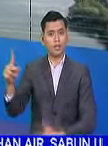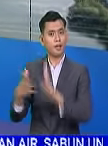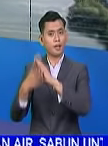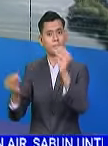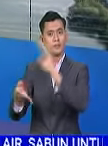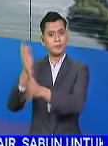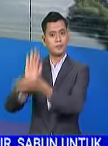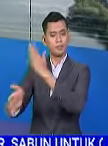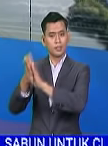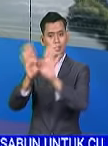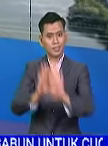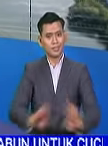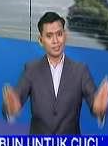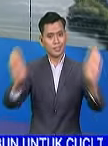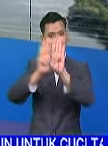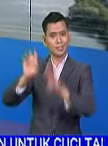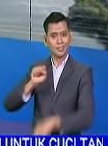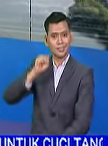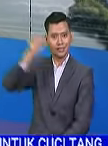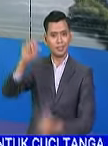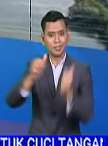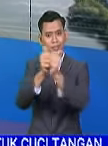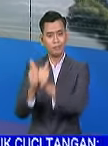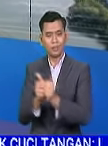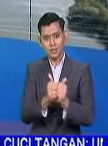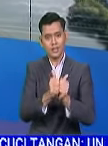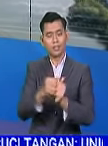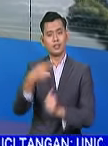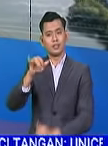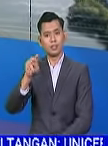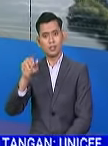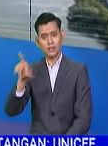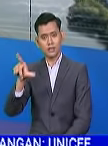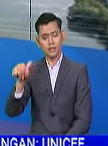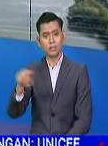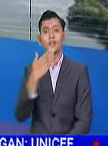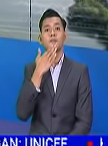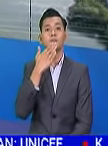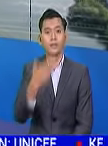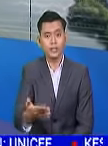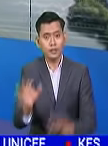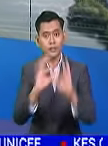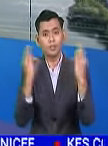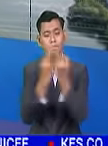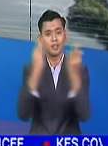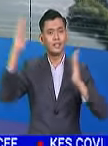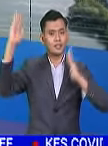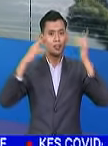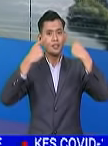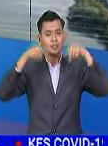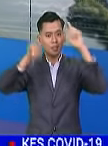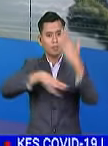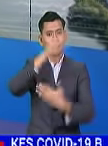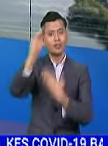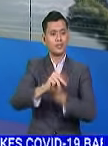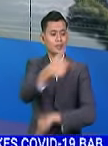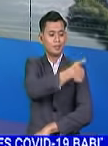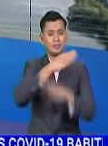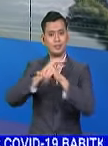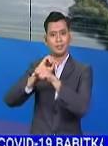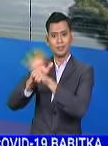Sekian perkembangan dari Negeri di Bawah Bayu bersama saya Konstantin Palawan. Terima kasih keluarga Malaysia. Jayakan program